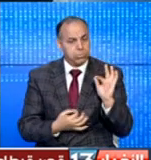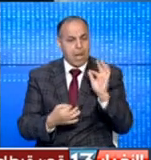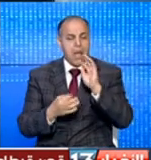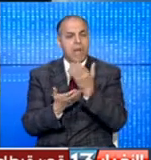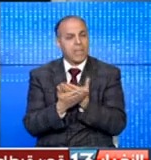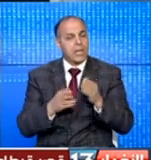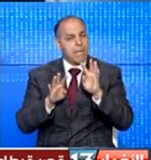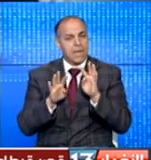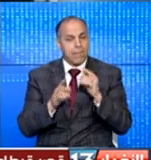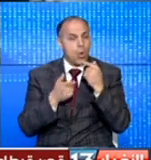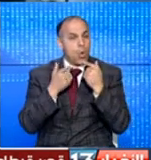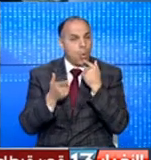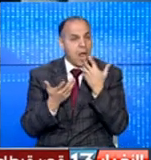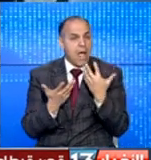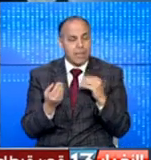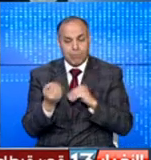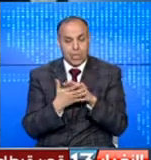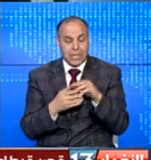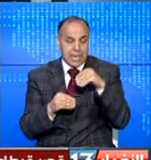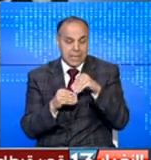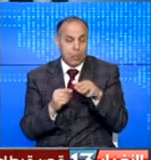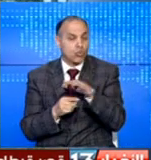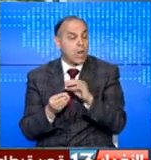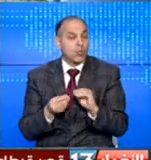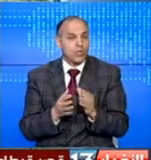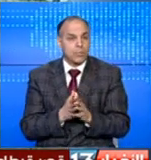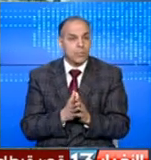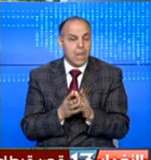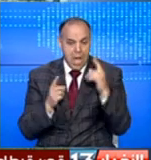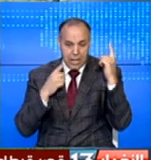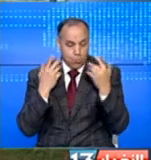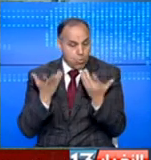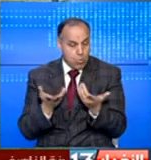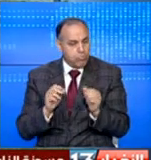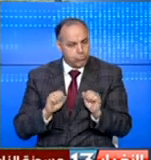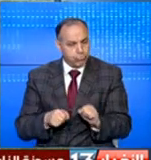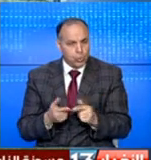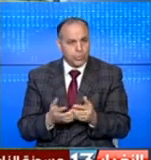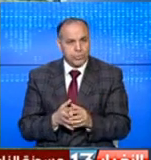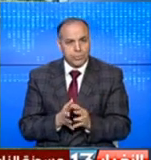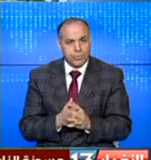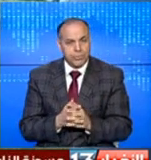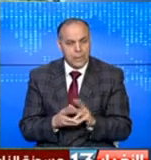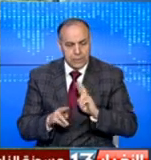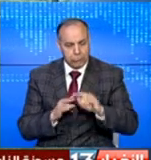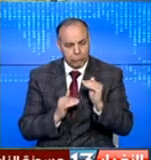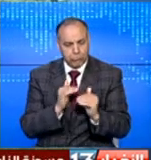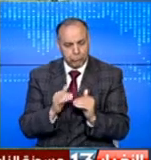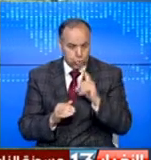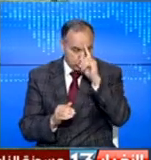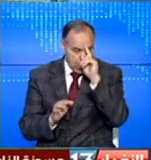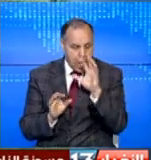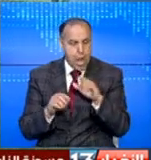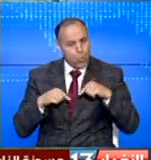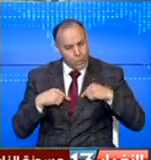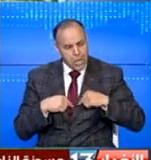البرلمان من أجل البدء في حل المشاكل الاقتصادية والاجتماعية. اليوم أعتقد أنه فما إمكانية باش تتحسن الأمور، وإن شاء الله نلقاو